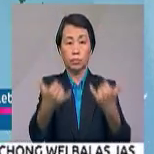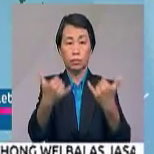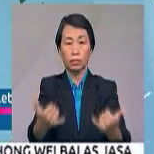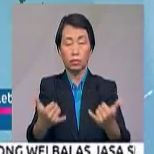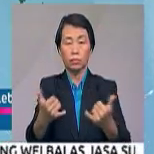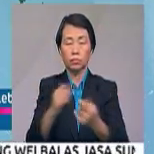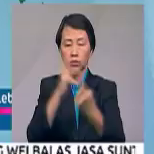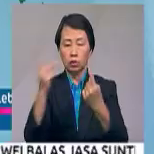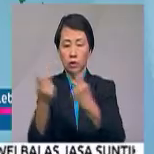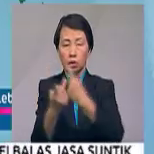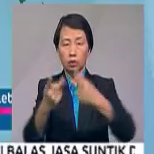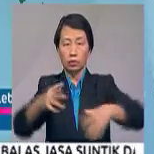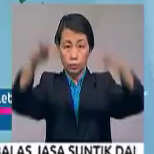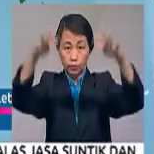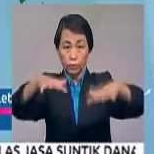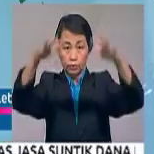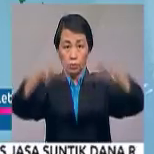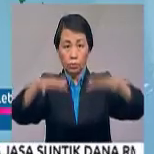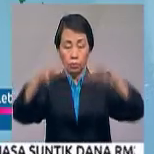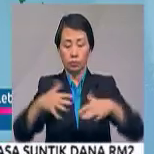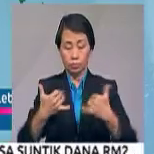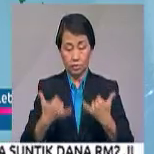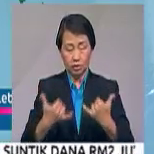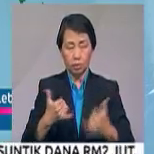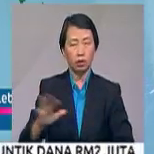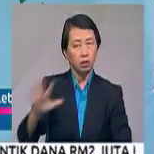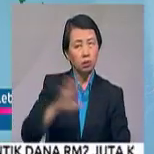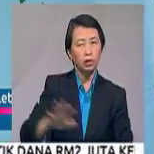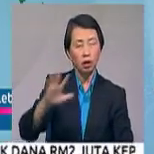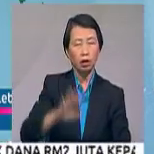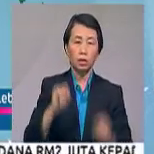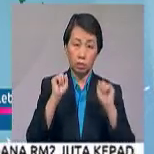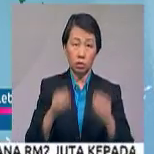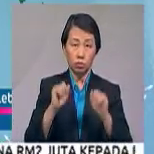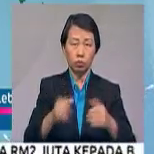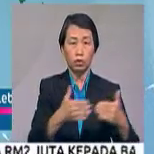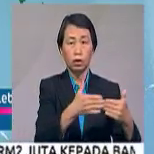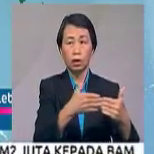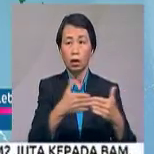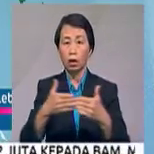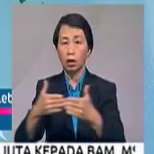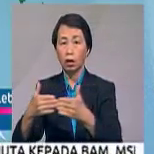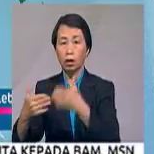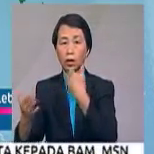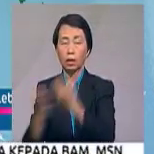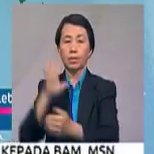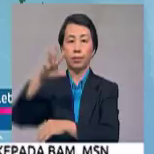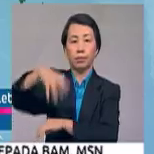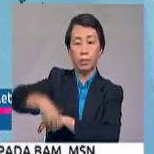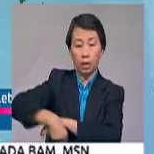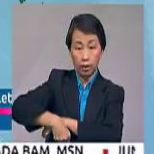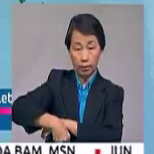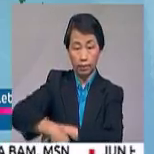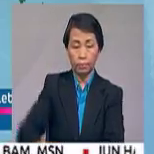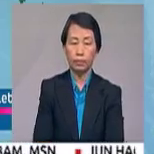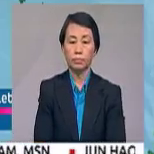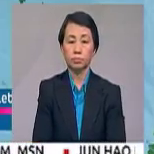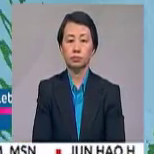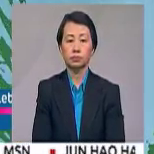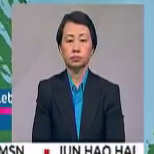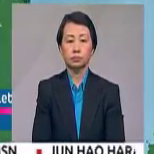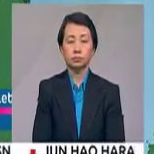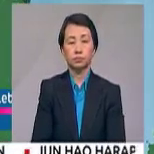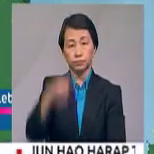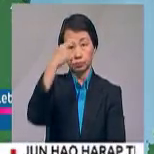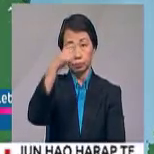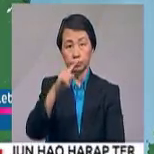mana keadaan hujan yang sedang berlaku ketika ini kami jangkakan ianya boleh berlanjutan sehingga ke lewat malam nanti.